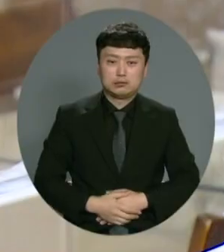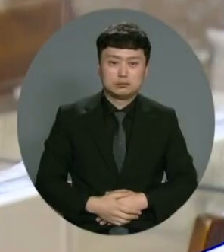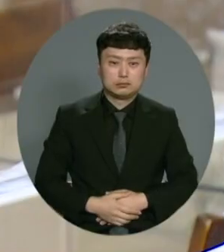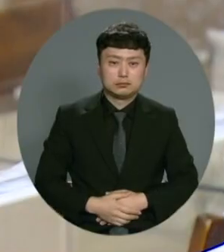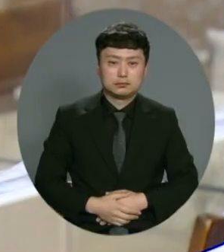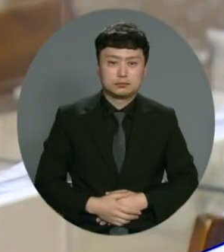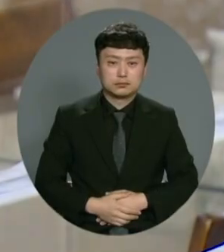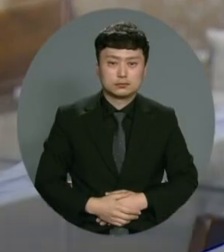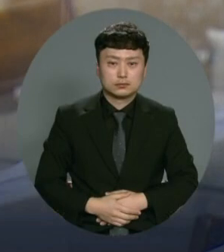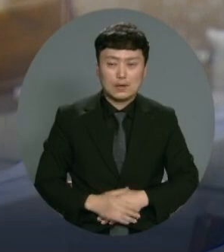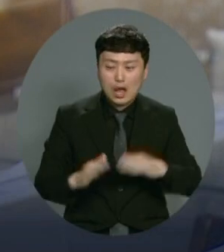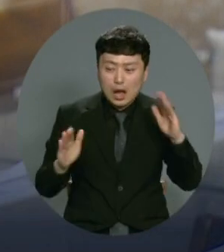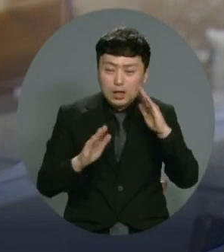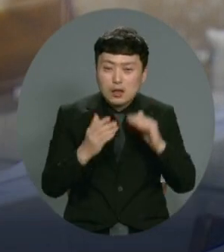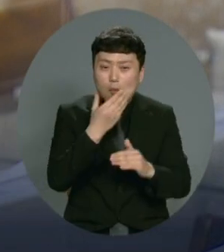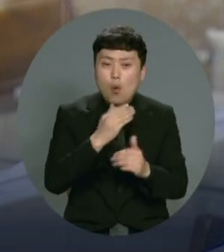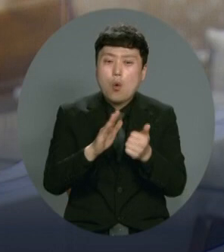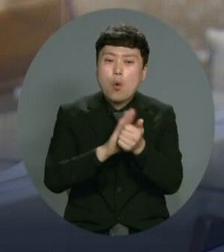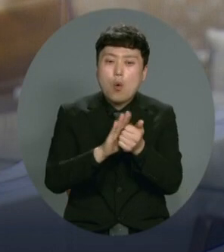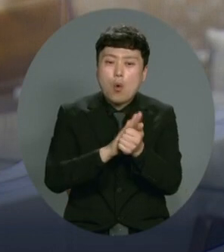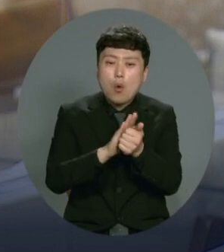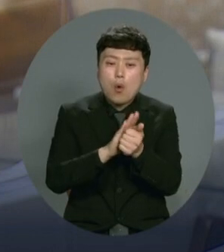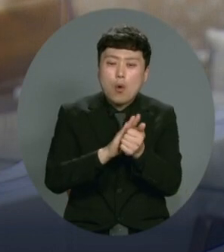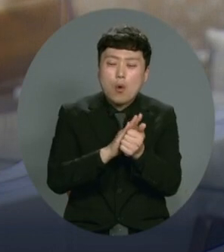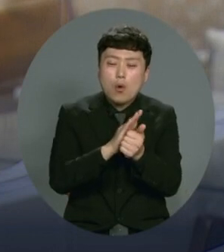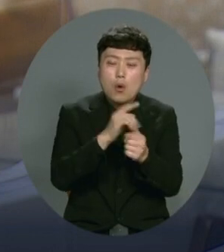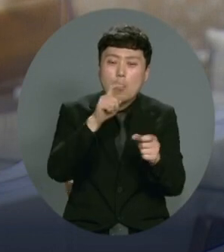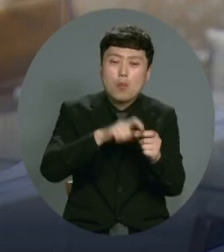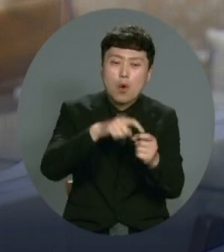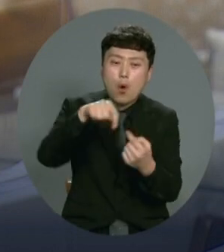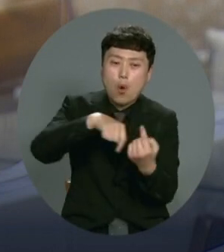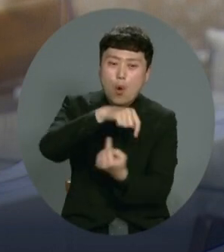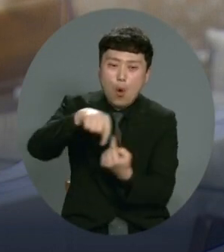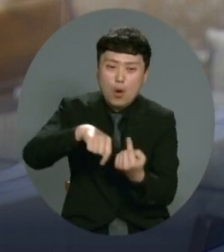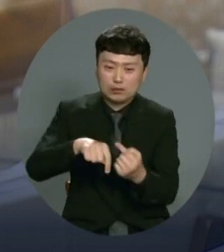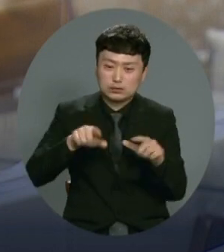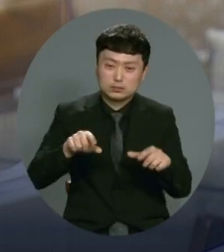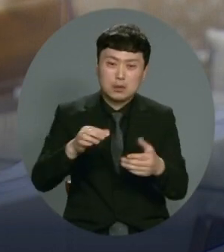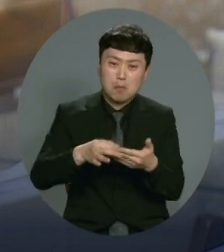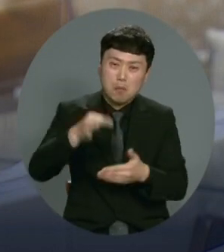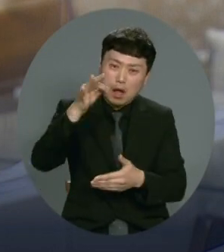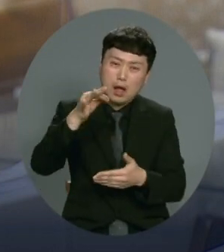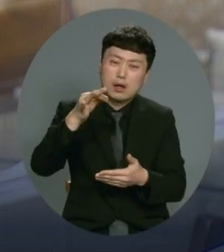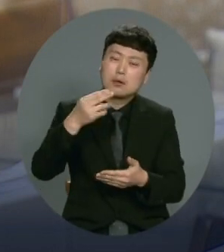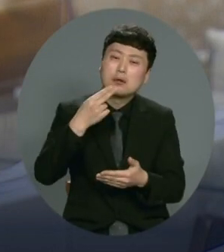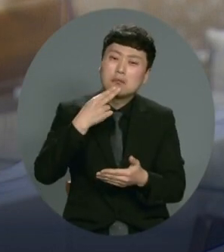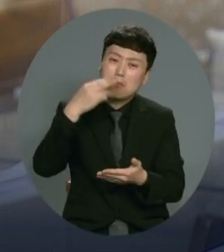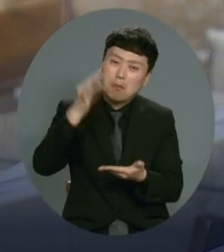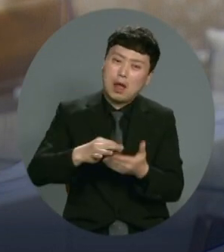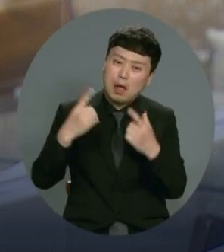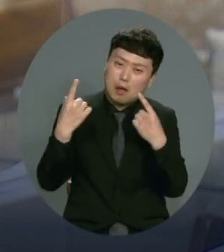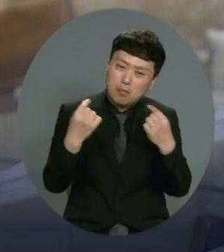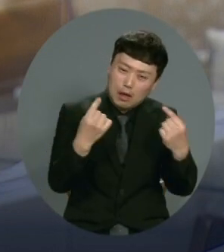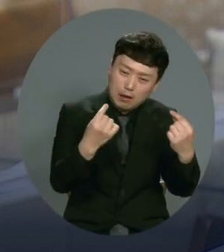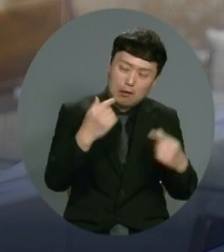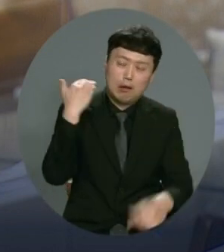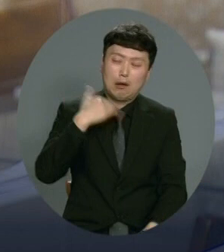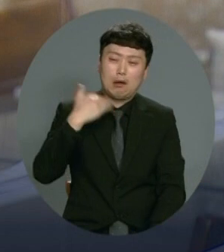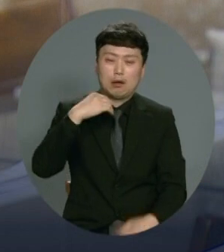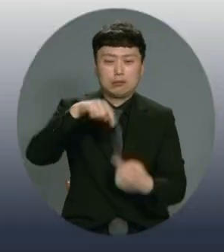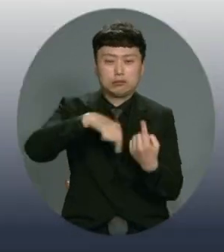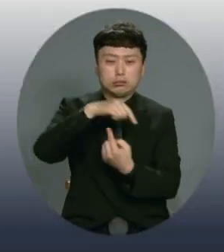학생들 복지를 위해서 하는데 정말 운영해서 안 올리면 운영이 안 되기 때문에 인상할 수밖에